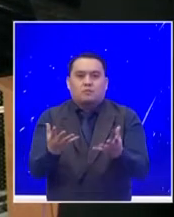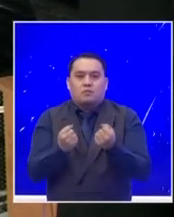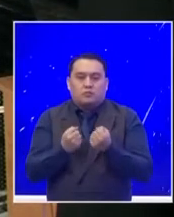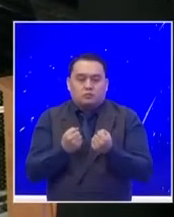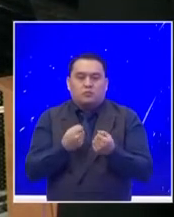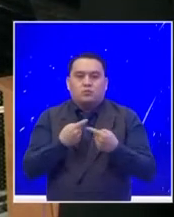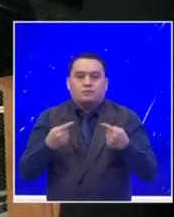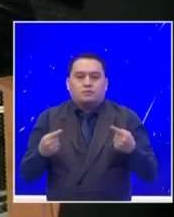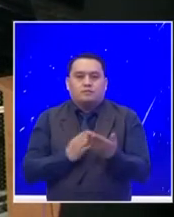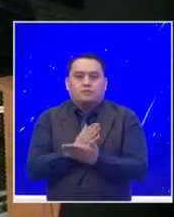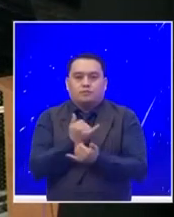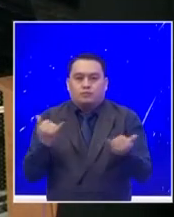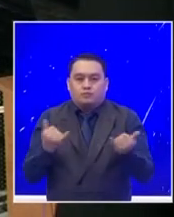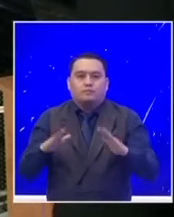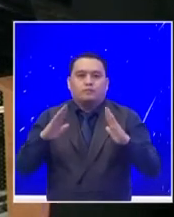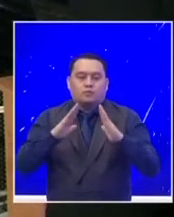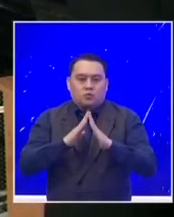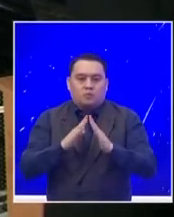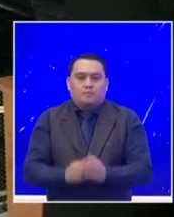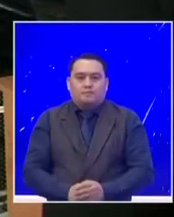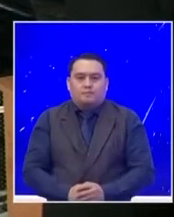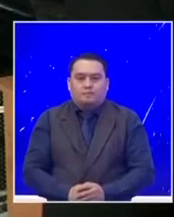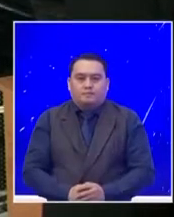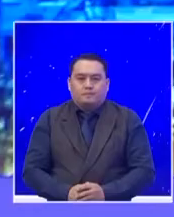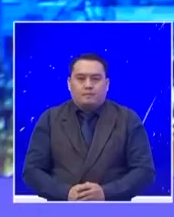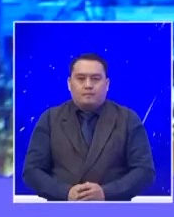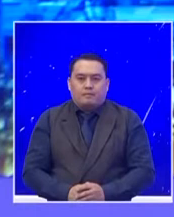ту или иную услугу, не выходя из дома, в онлайн-режиме.